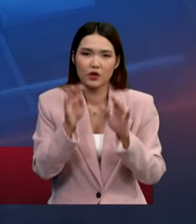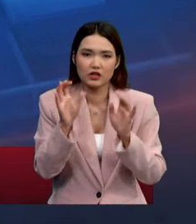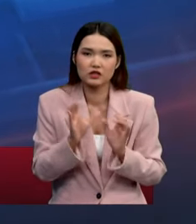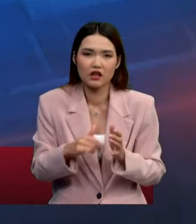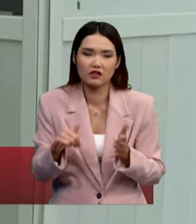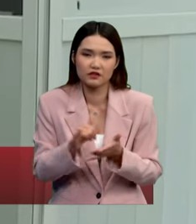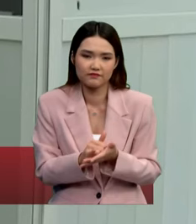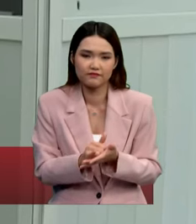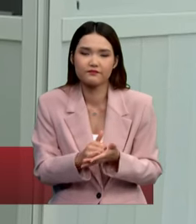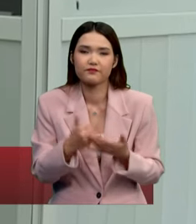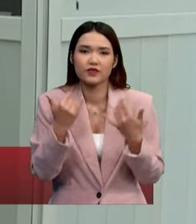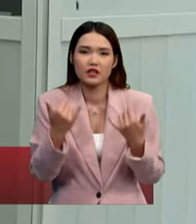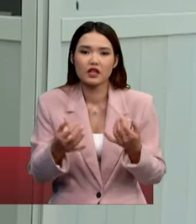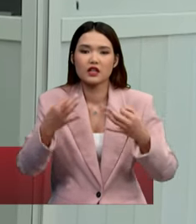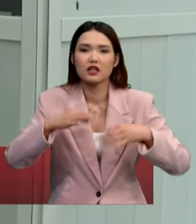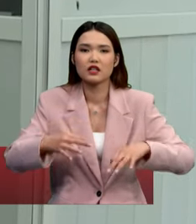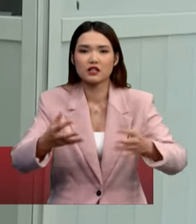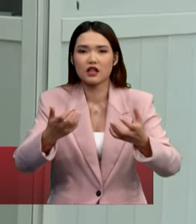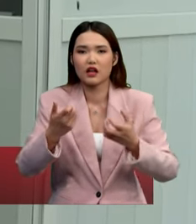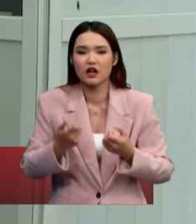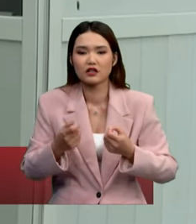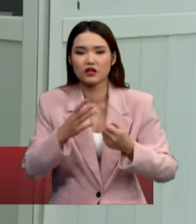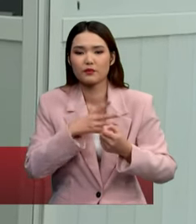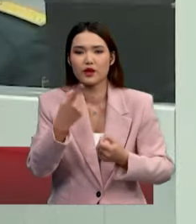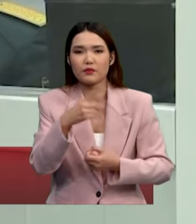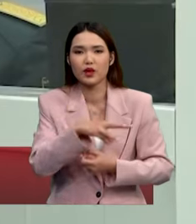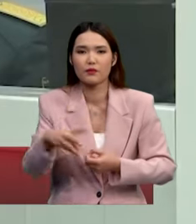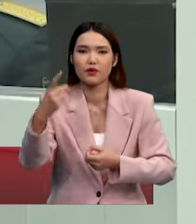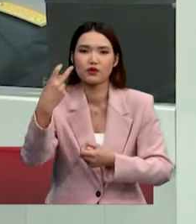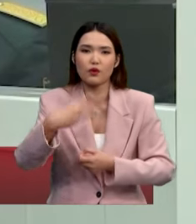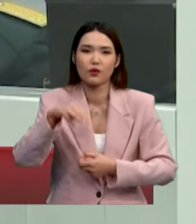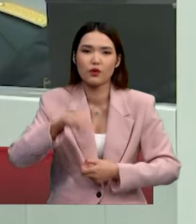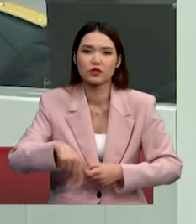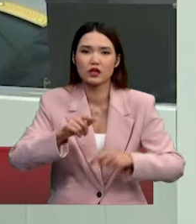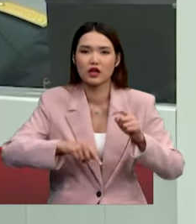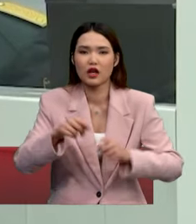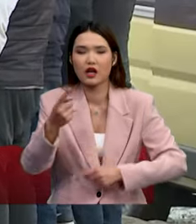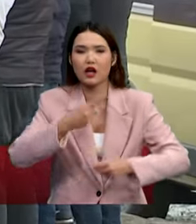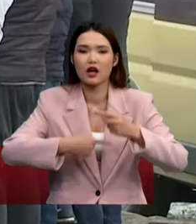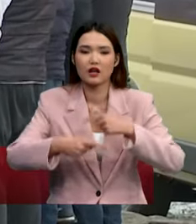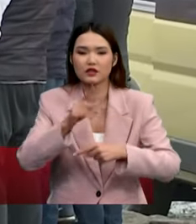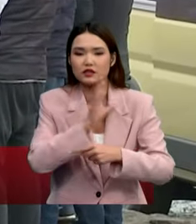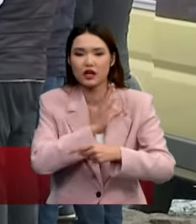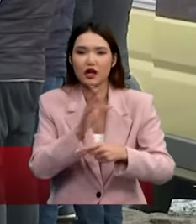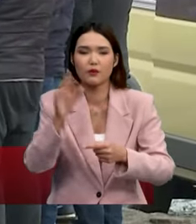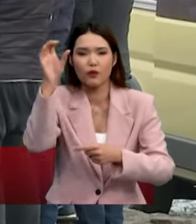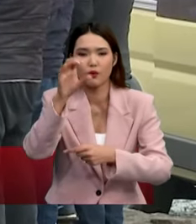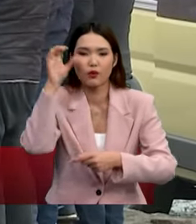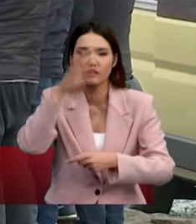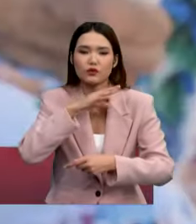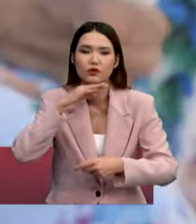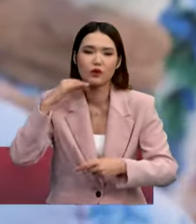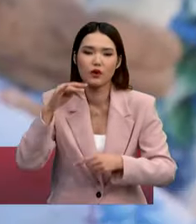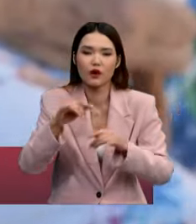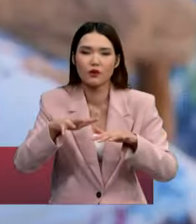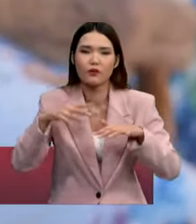бекітілген тәртіп. Егемендік алғаннан бері ата жұртқа 1 миллион 130 мыңға жуық қандасымыз қайтқан. Әдетте Өзбекстаннан көптеп келетін,